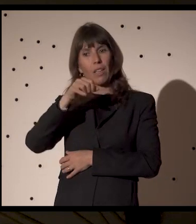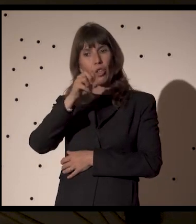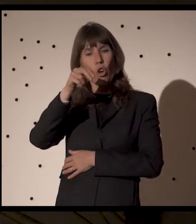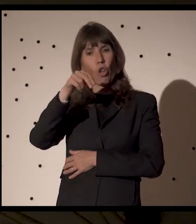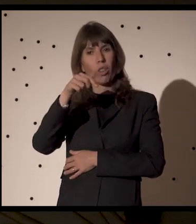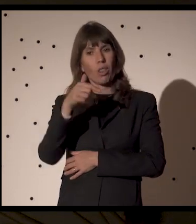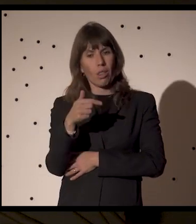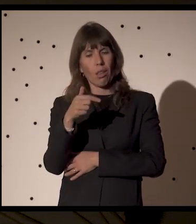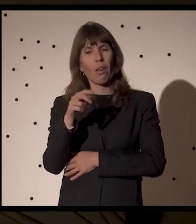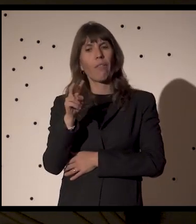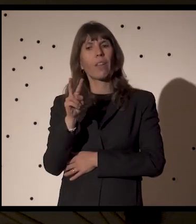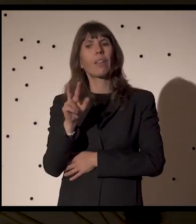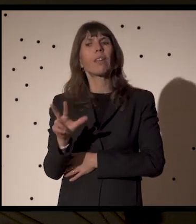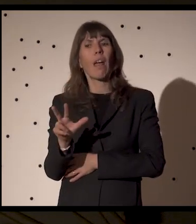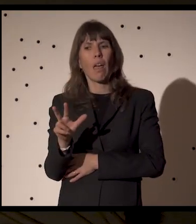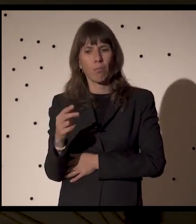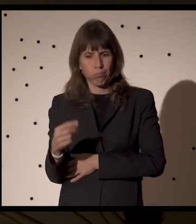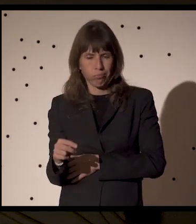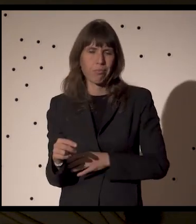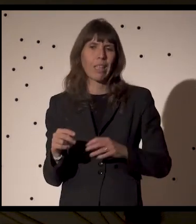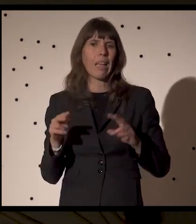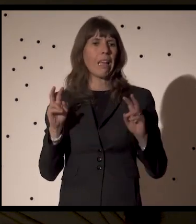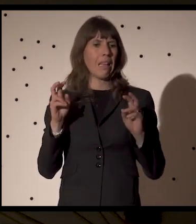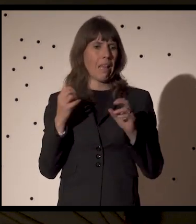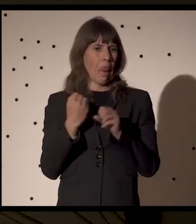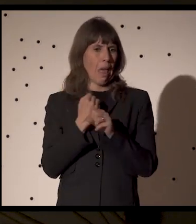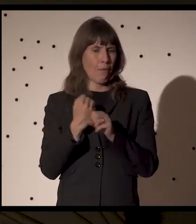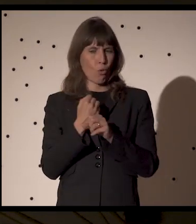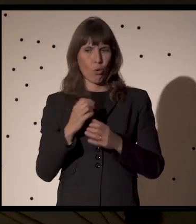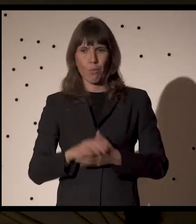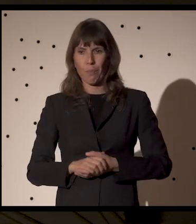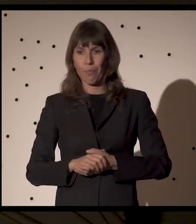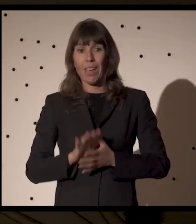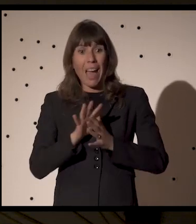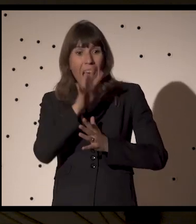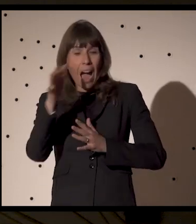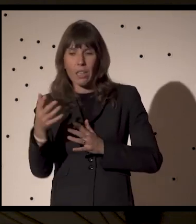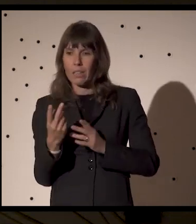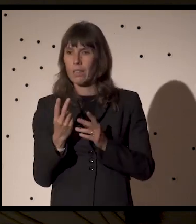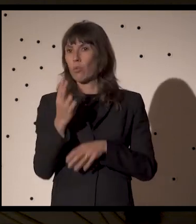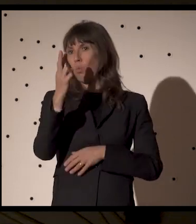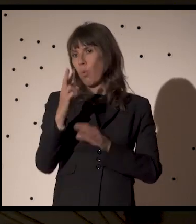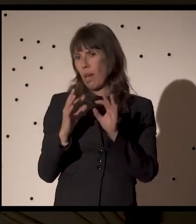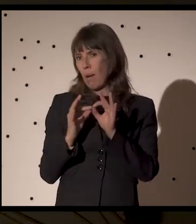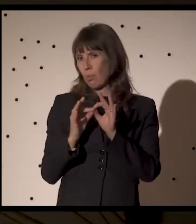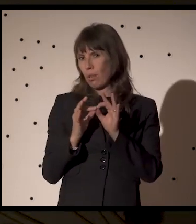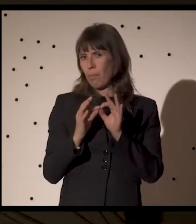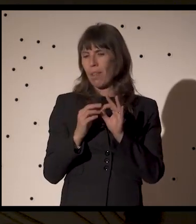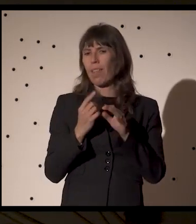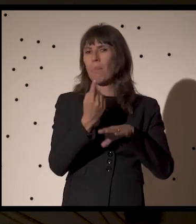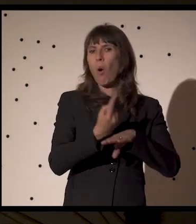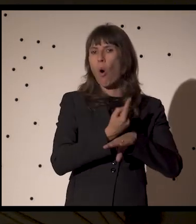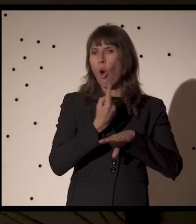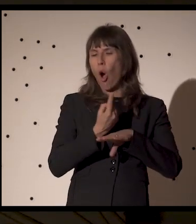lavoro poi due appuntamenti monologanti con Toni Servillo per